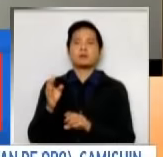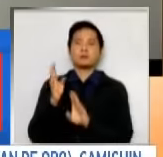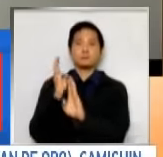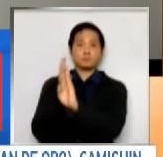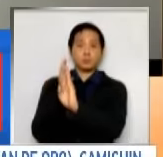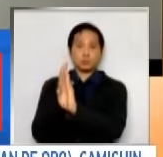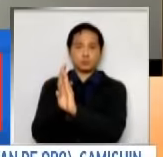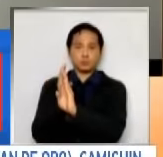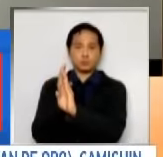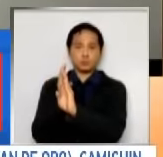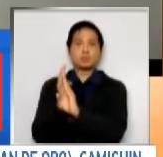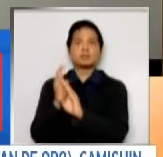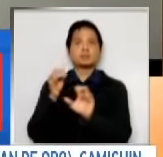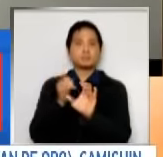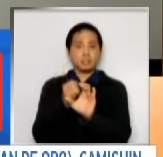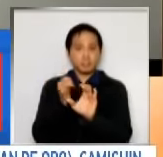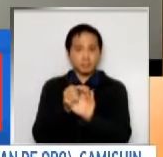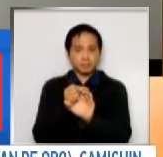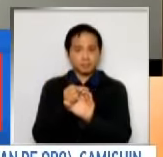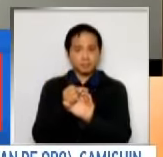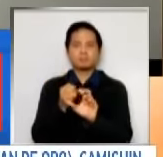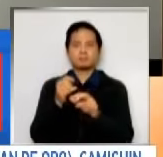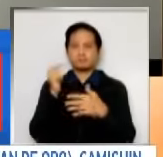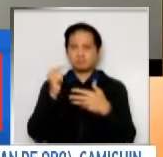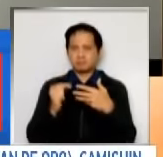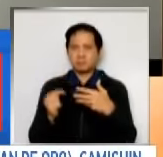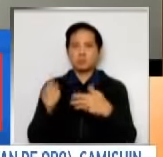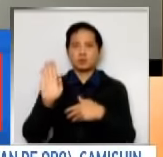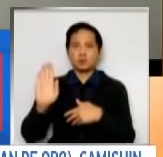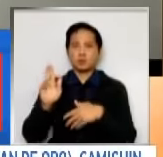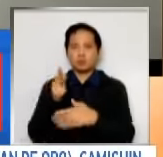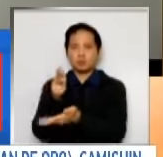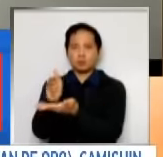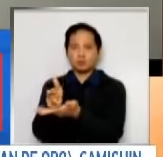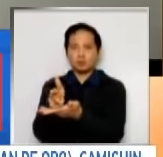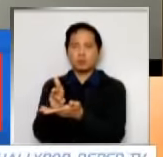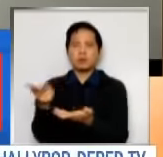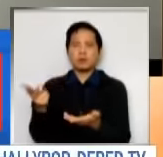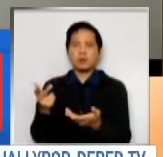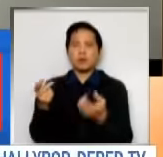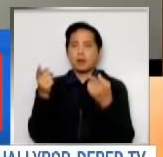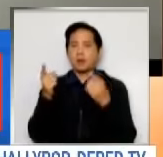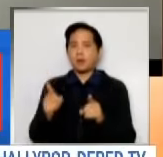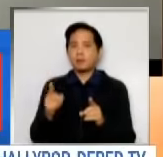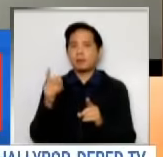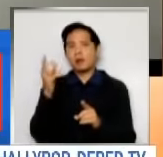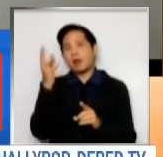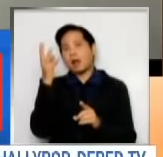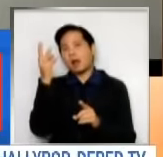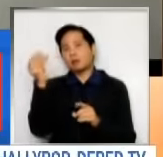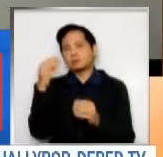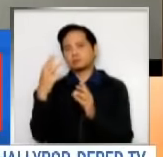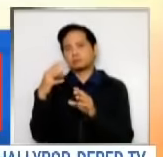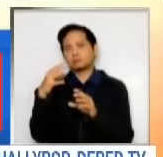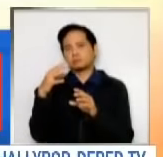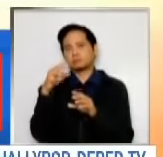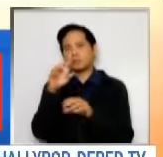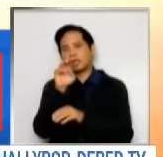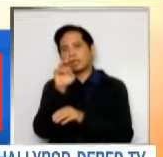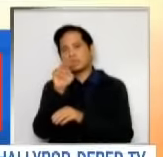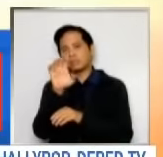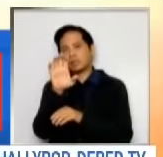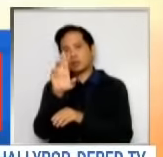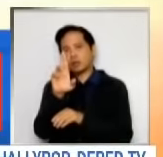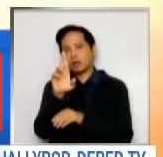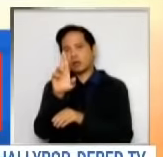mga jeepneys, yung mga terminal at garahe po nila dyan, usually po nasa outskirts ng ating NCR, ano? Usually nasa Bulacan po yan.